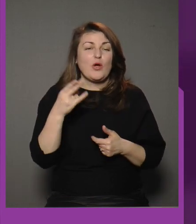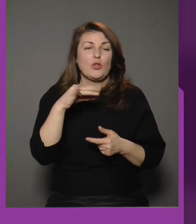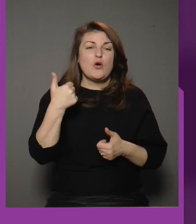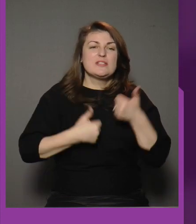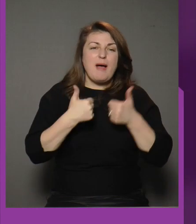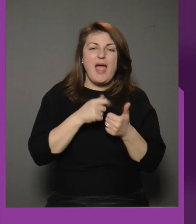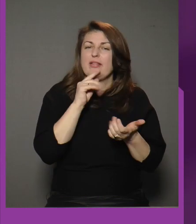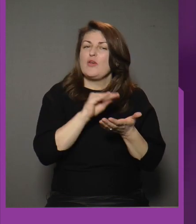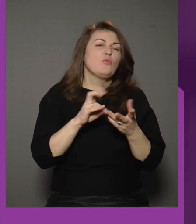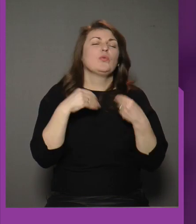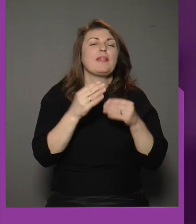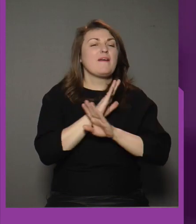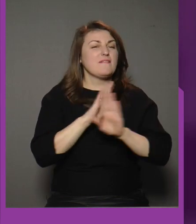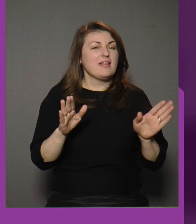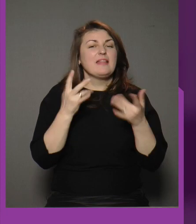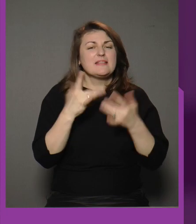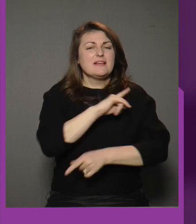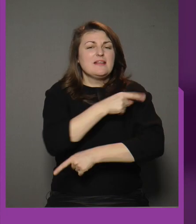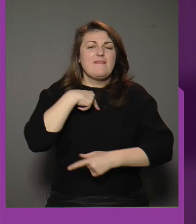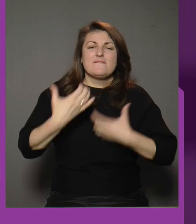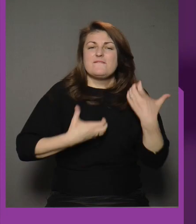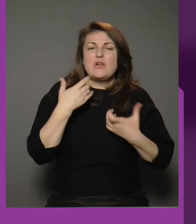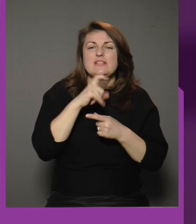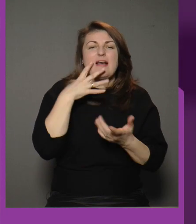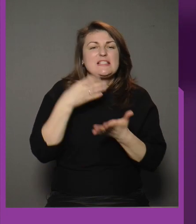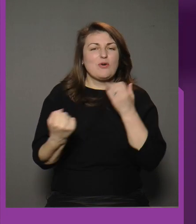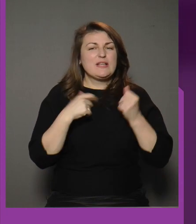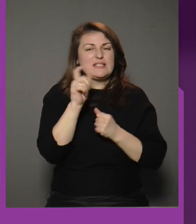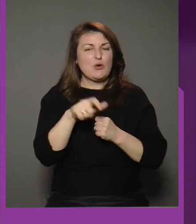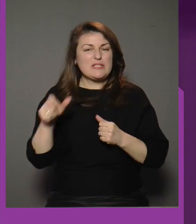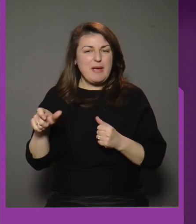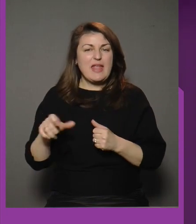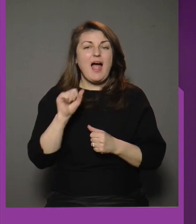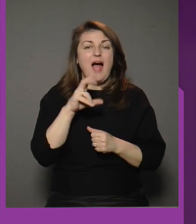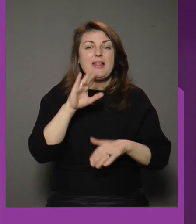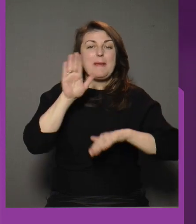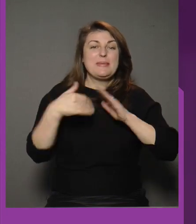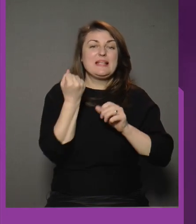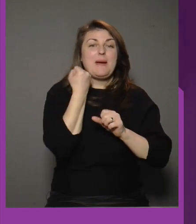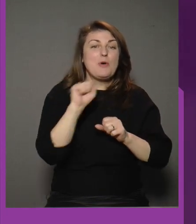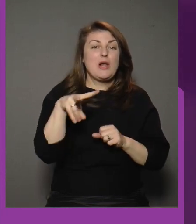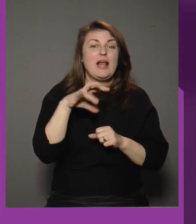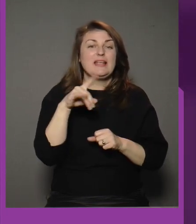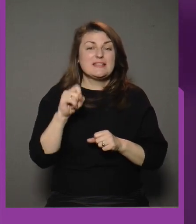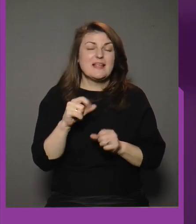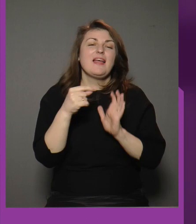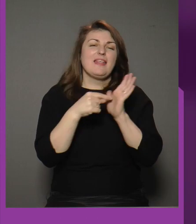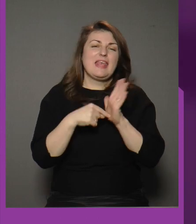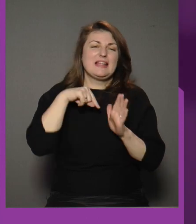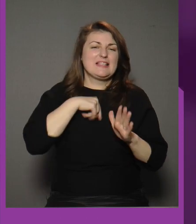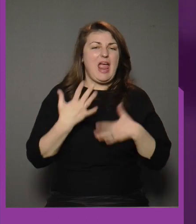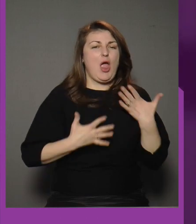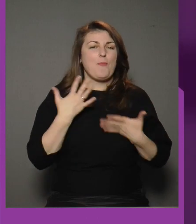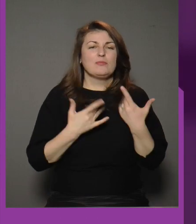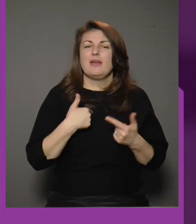інтерв'ю не давала. Настільки сильно хвилювалася за своїх спортсменів. Але після перемоги Лізи ділиться емоціями.